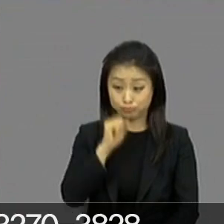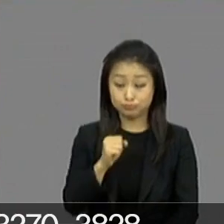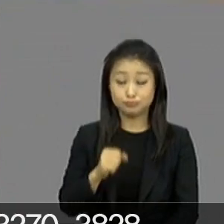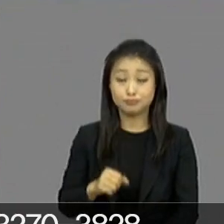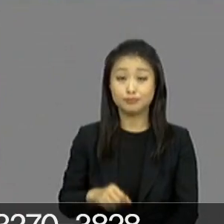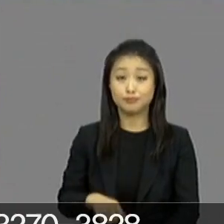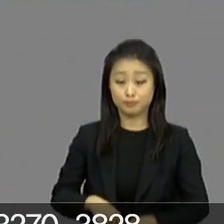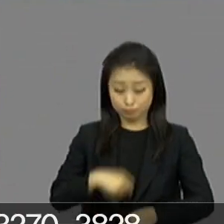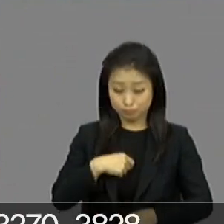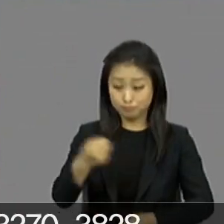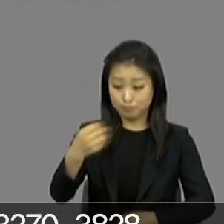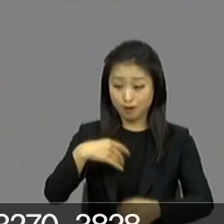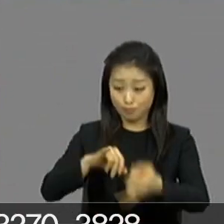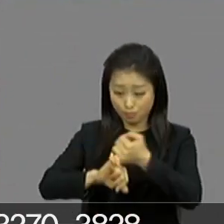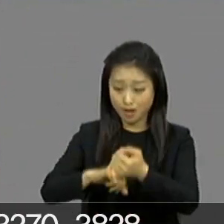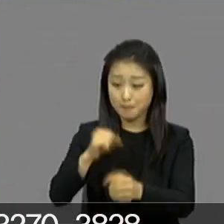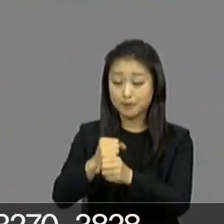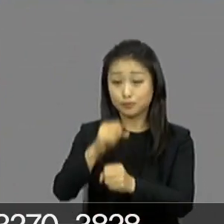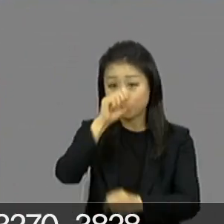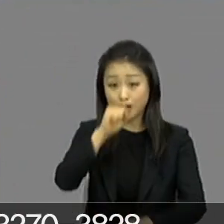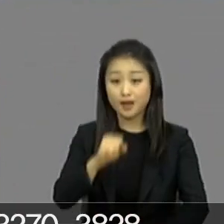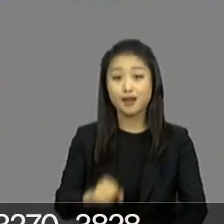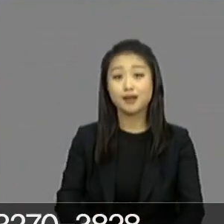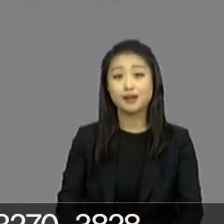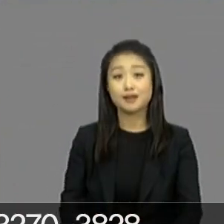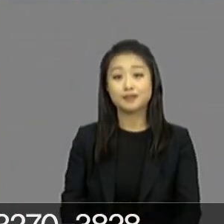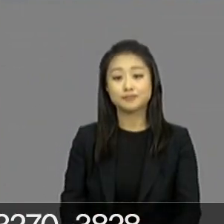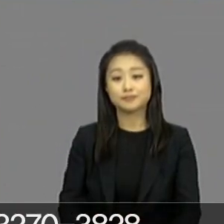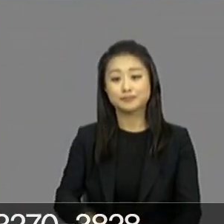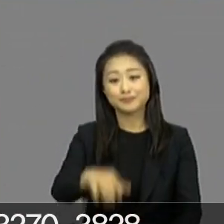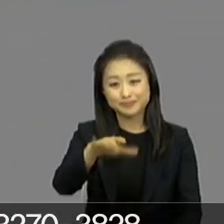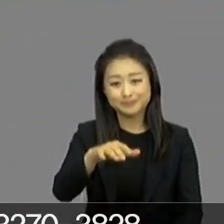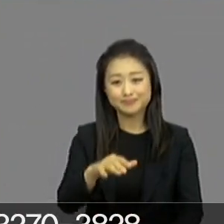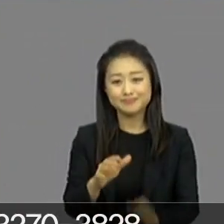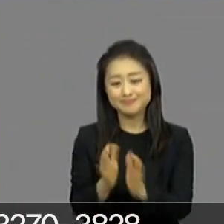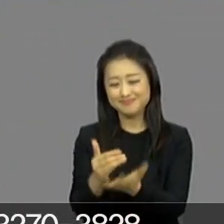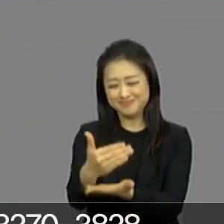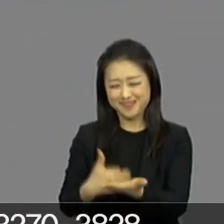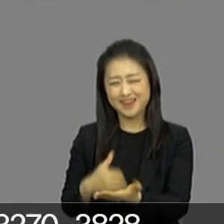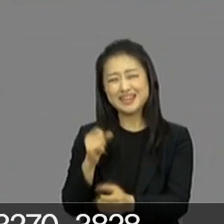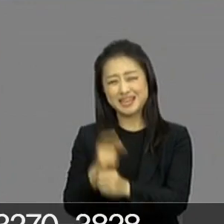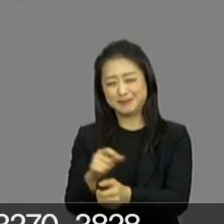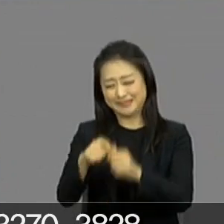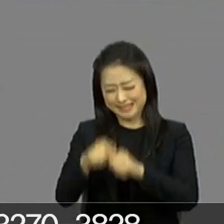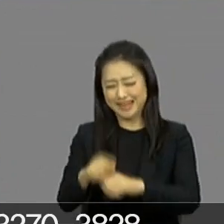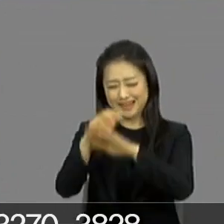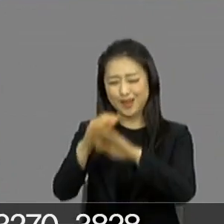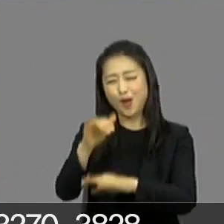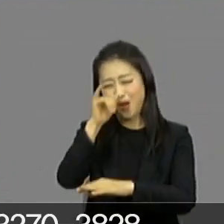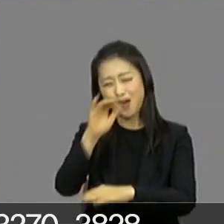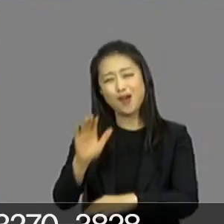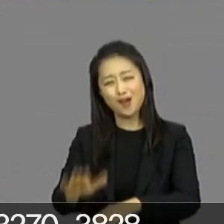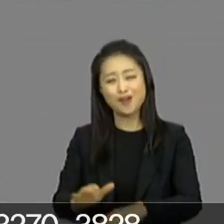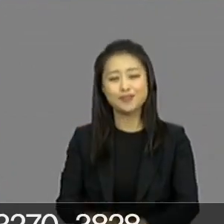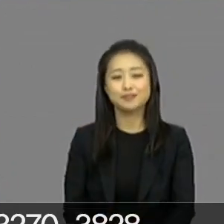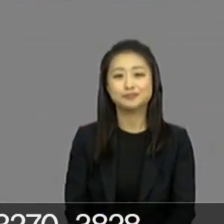좀 진솔하게 공약을 접근하는 거진 수학의 하는 게 아니라 루퍼트 이런 생각을 할 수가 있습니다 왜 나